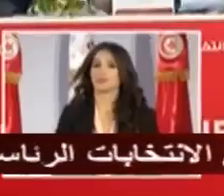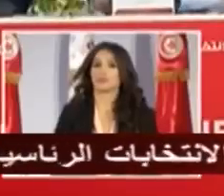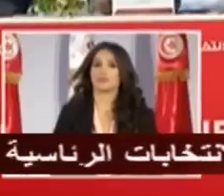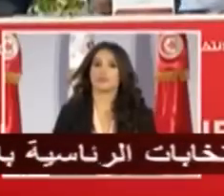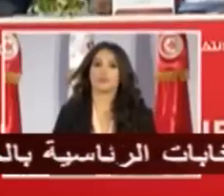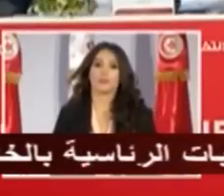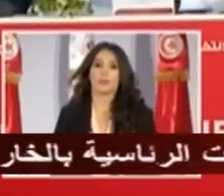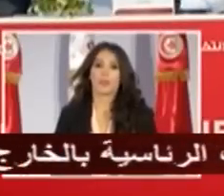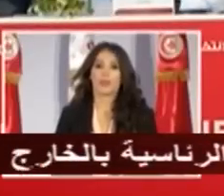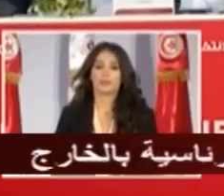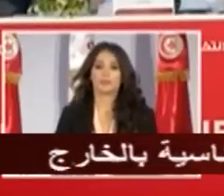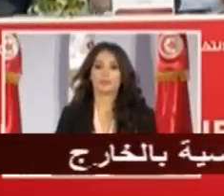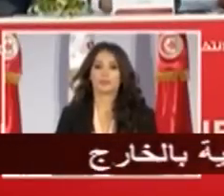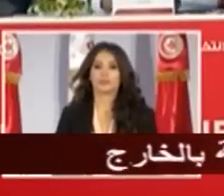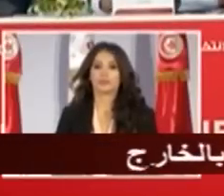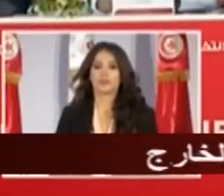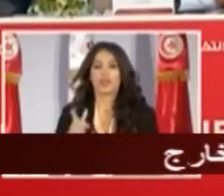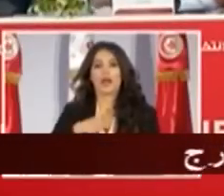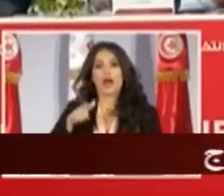اه